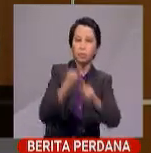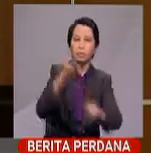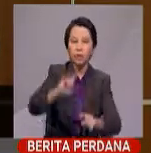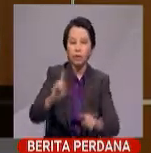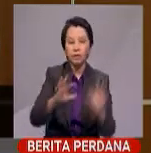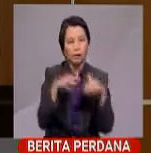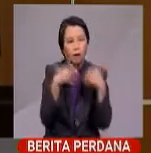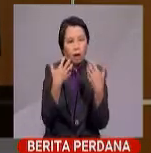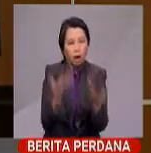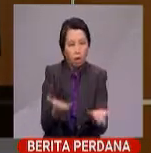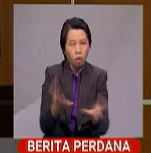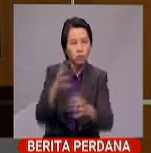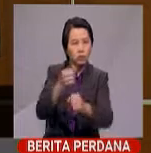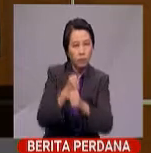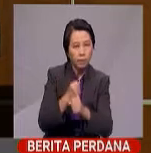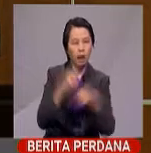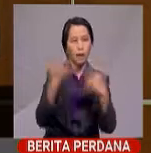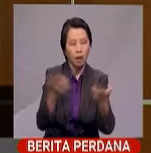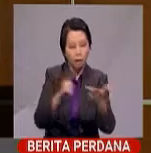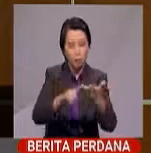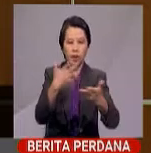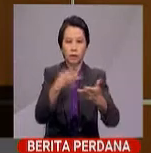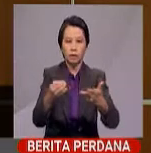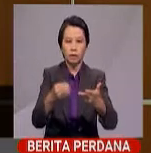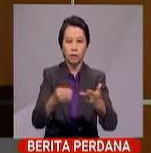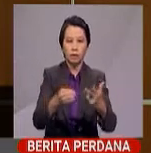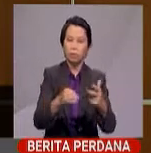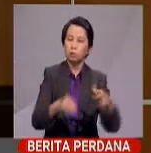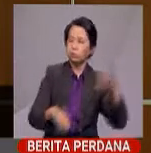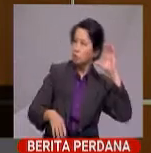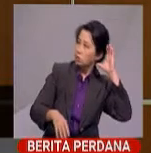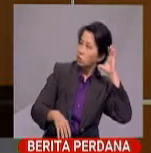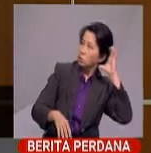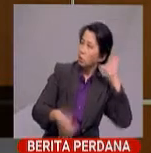macam mana ia diperolehi, lepas itu kandungan